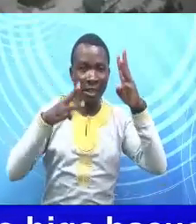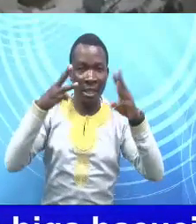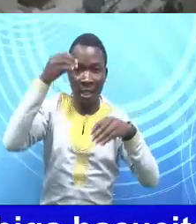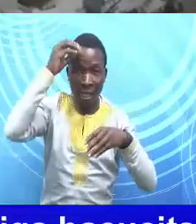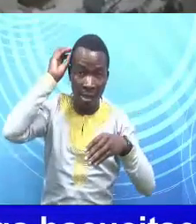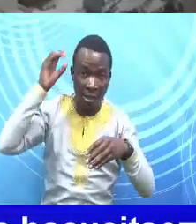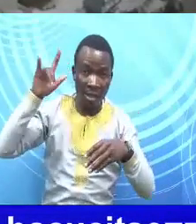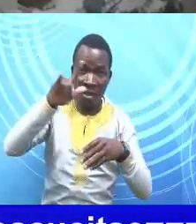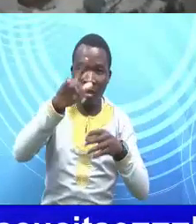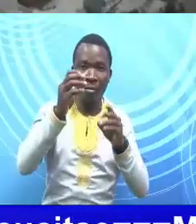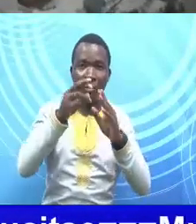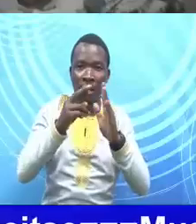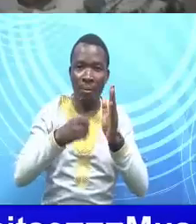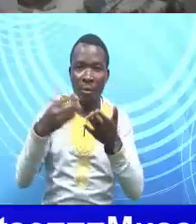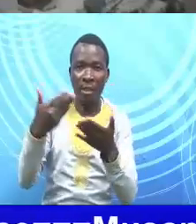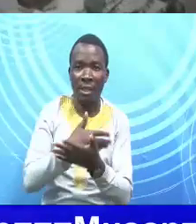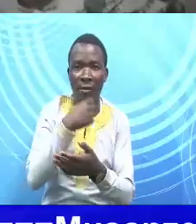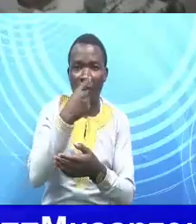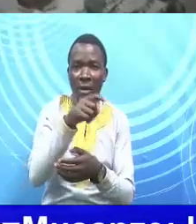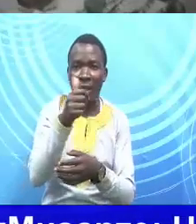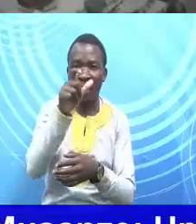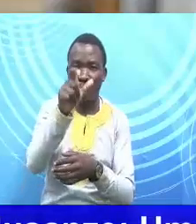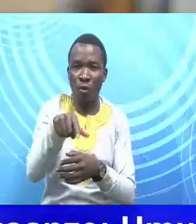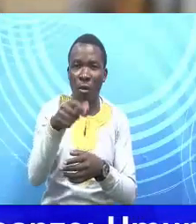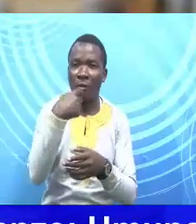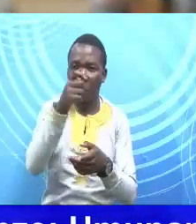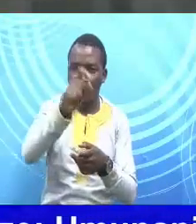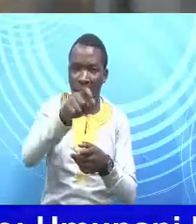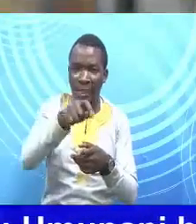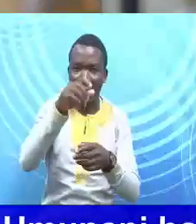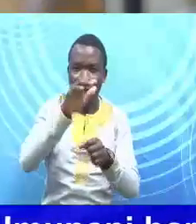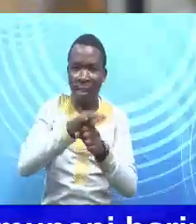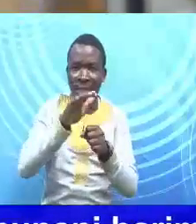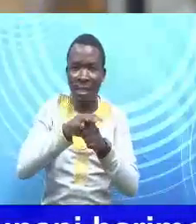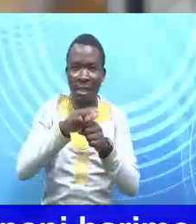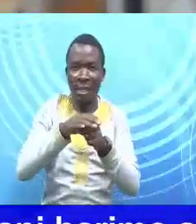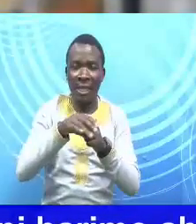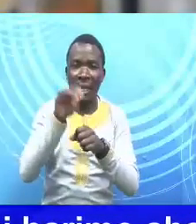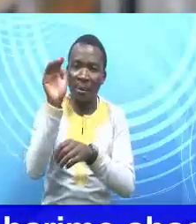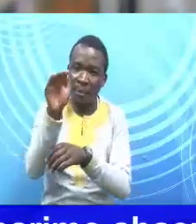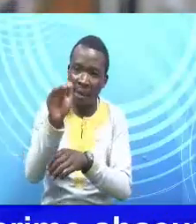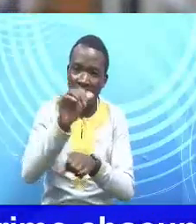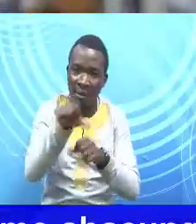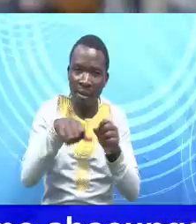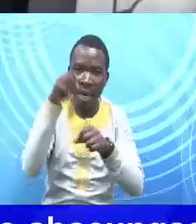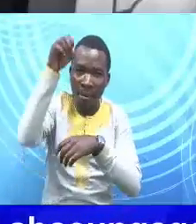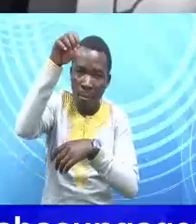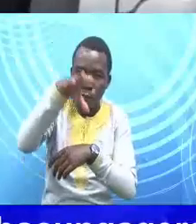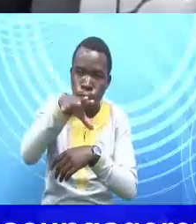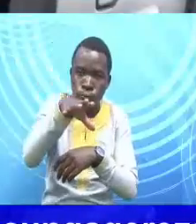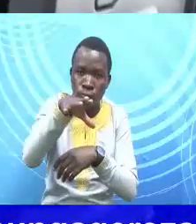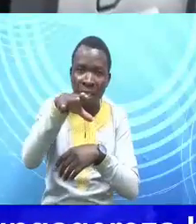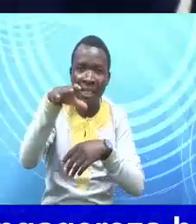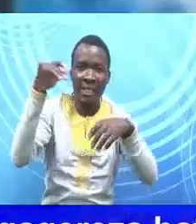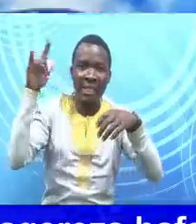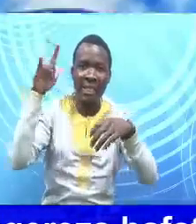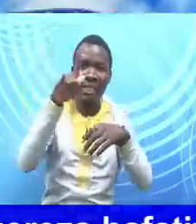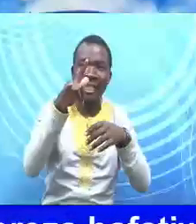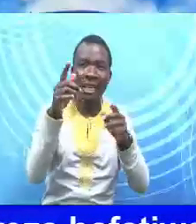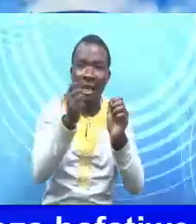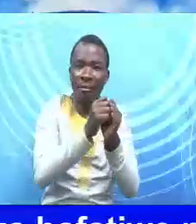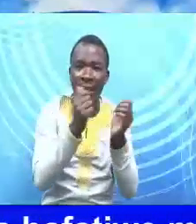ye nshya yitwa AD Person avuga ko hakenewe cyane perezida riruseho mu bijyanye n'amashanyarazi y'izi ndege hamwe n'ibibazo by'ubuziranenge mu